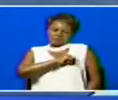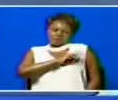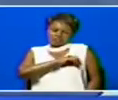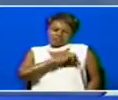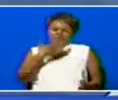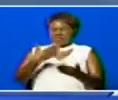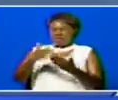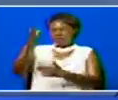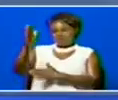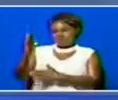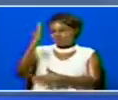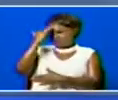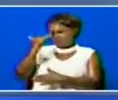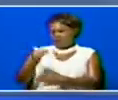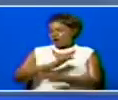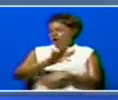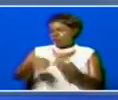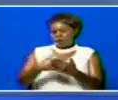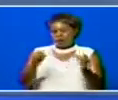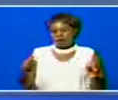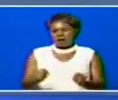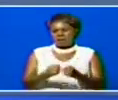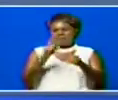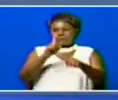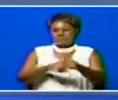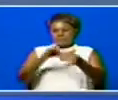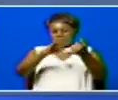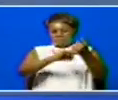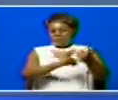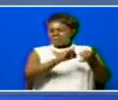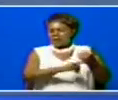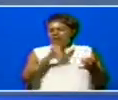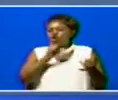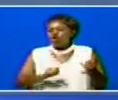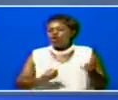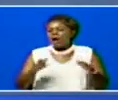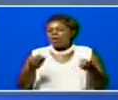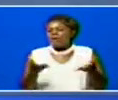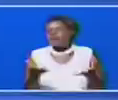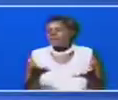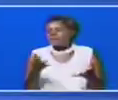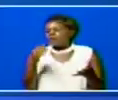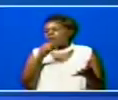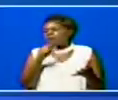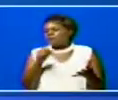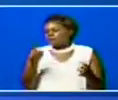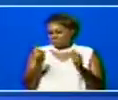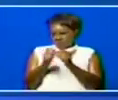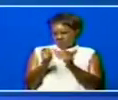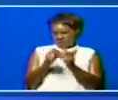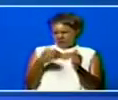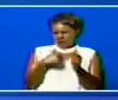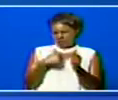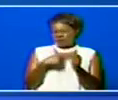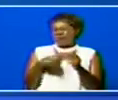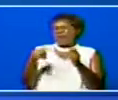nashukuru Mungu kwa kila jambo ambaye imefanyika nikiwa kwa hiyo ndoa. Uliolewa ukiwa na umri mdogo sana. Bado ulikuwa na ule uchungu umeubeba